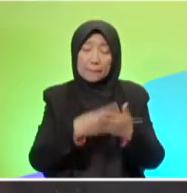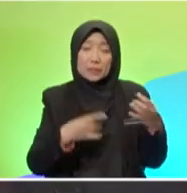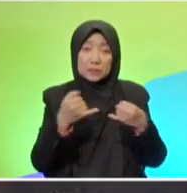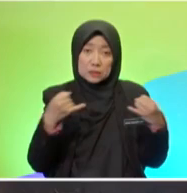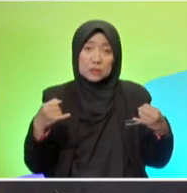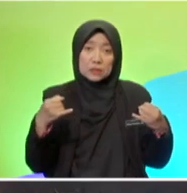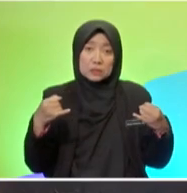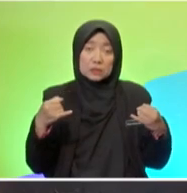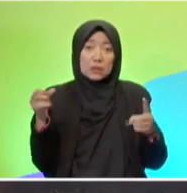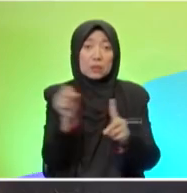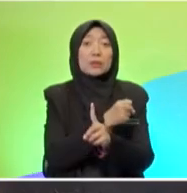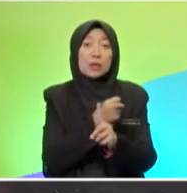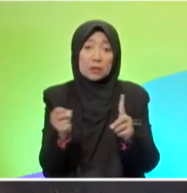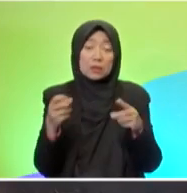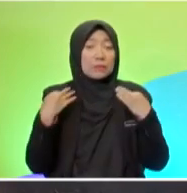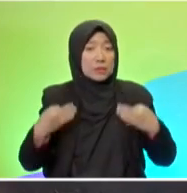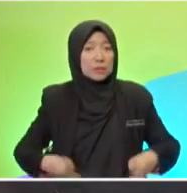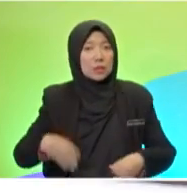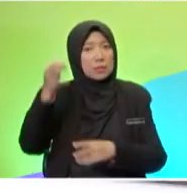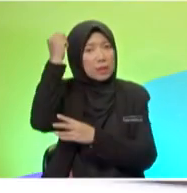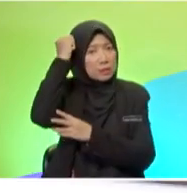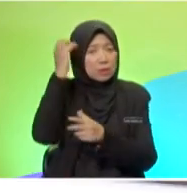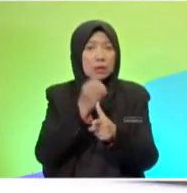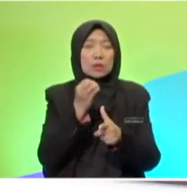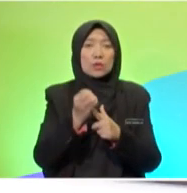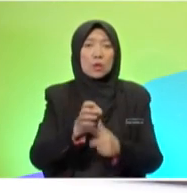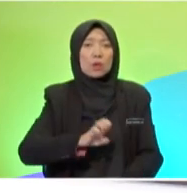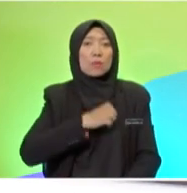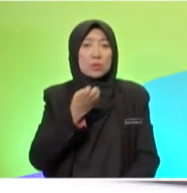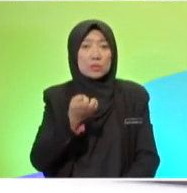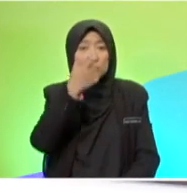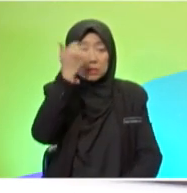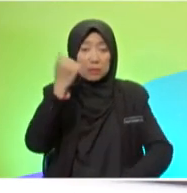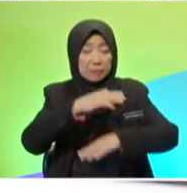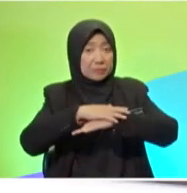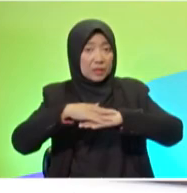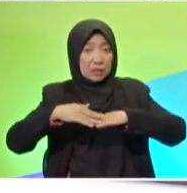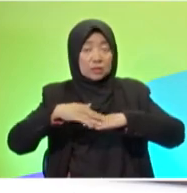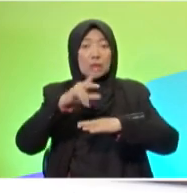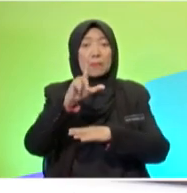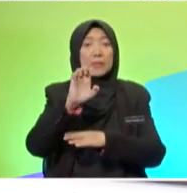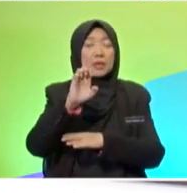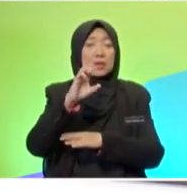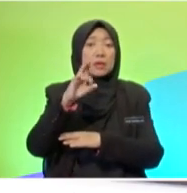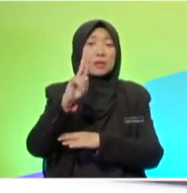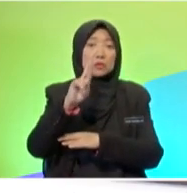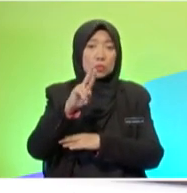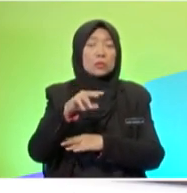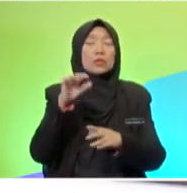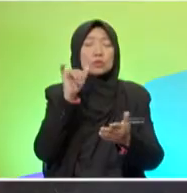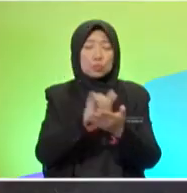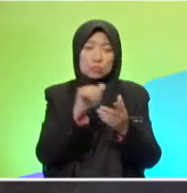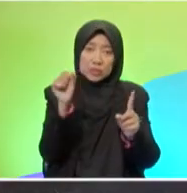Medan atau emosi kalau macam ini meluncur boleh nampak jadi ini merupakan pendarahan fisikal